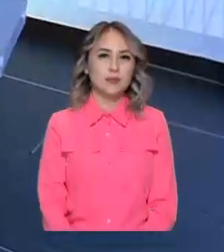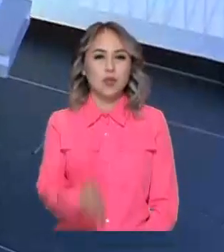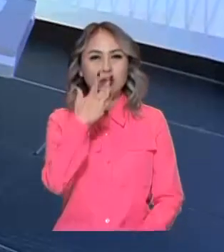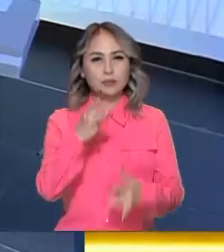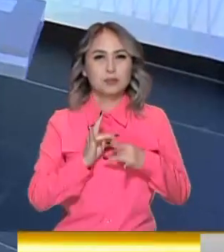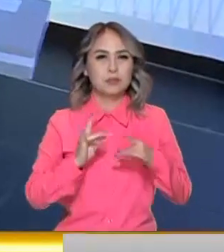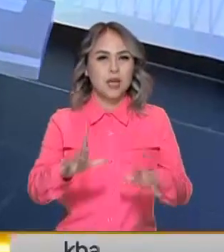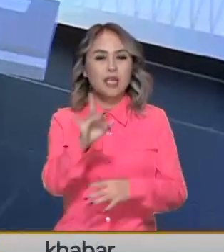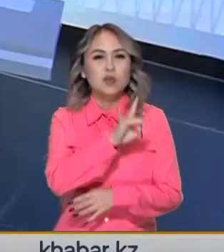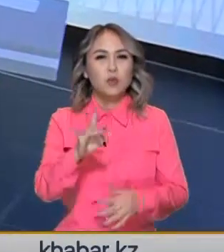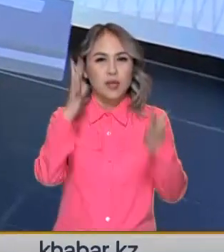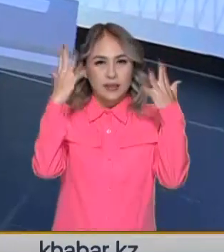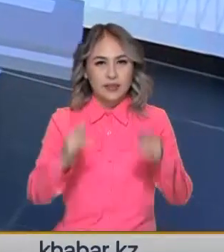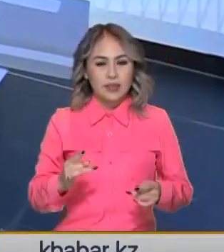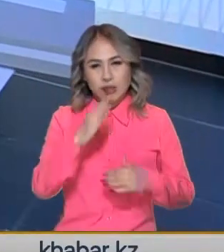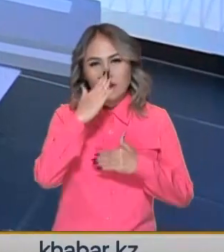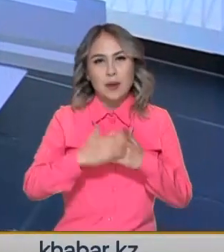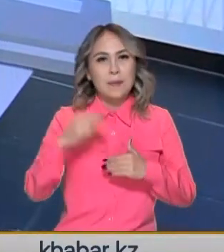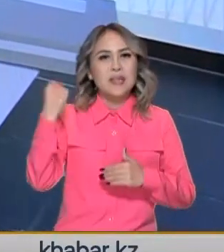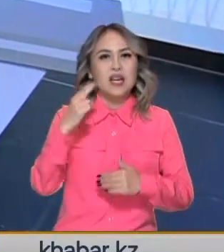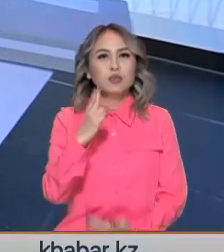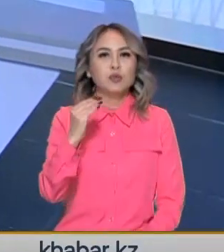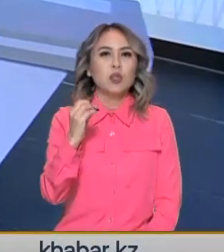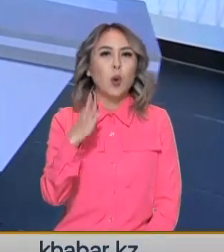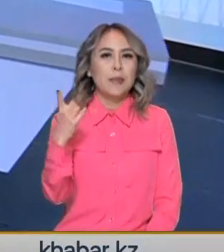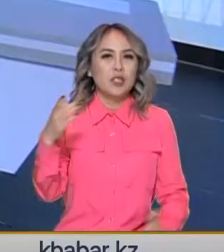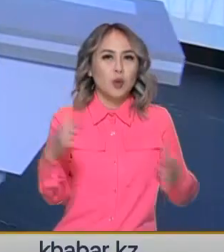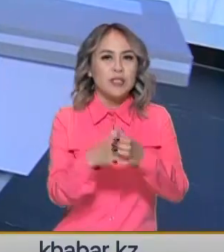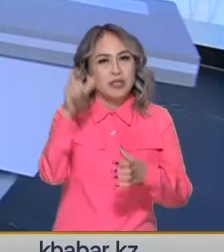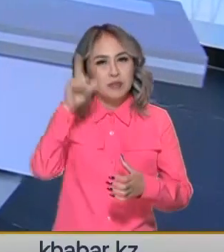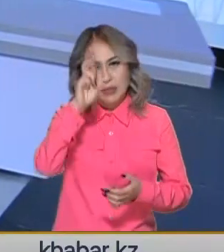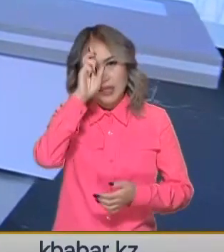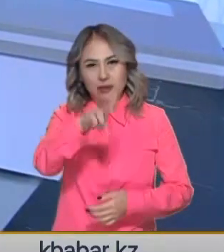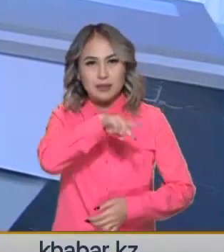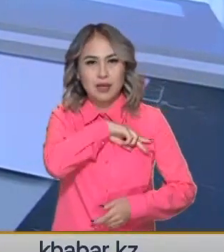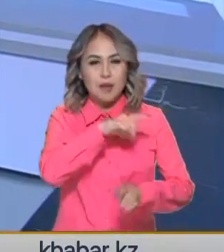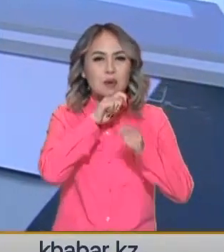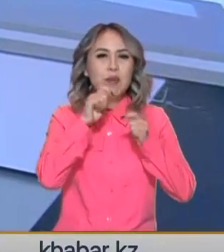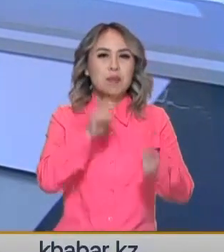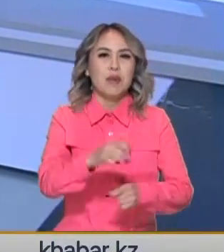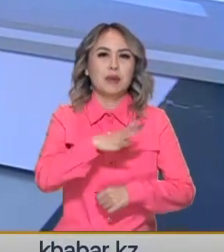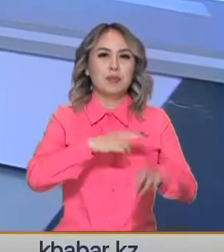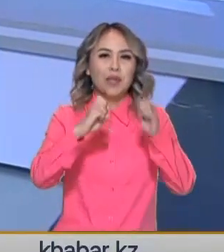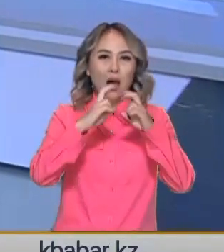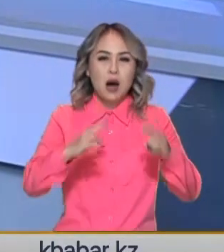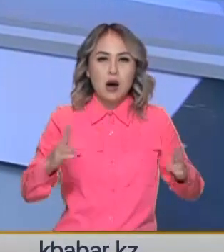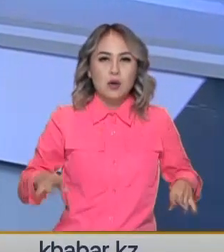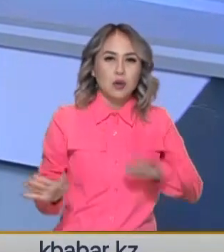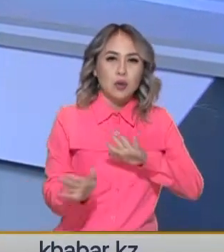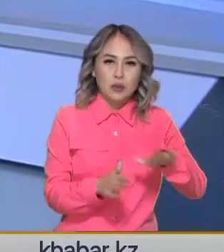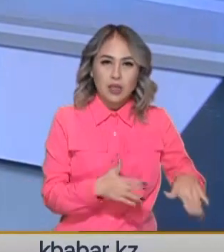Ұлттық мереке Республика күні қарсаңында президент Қасым-Жомарт Тоқаев бір топ азаматты мемлекеттік наградамен